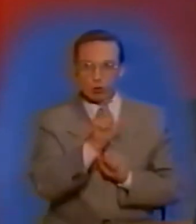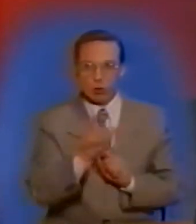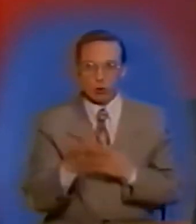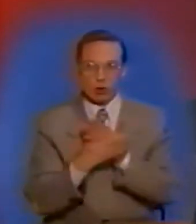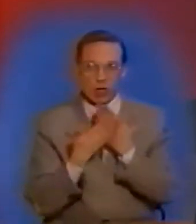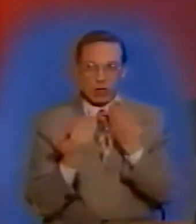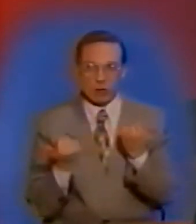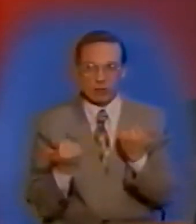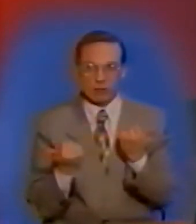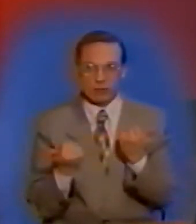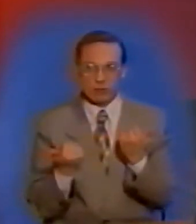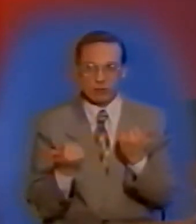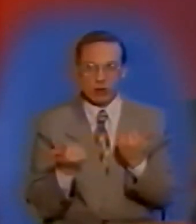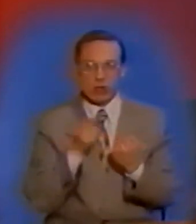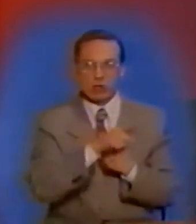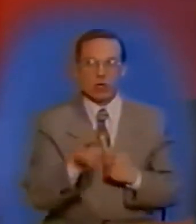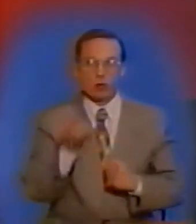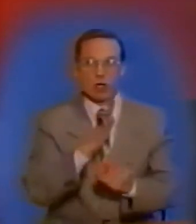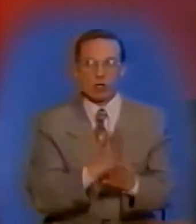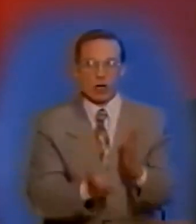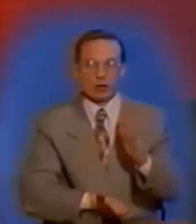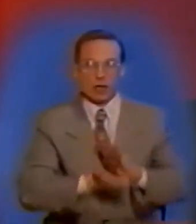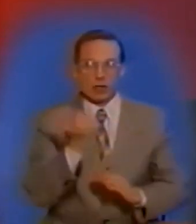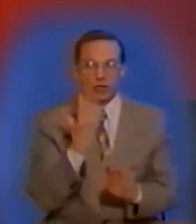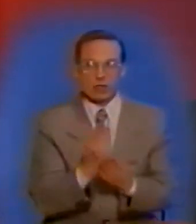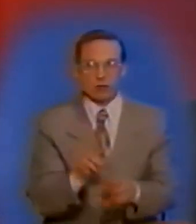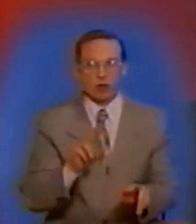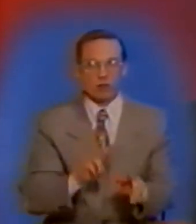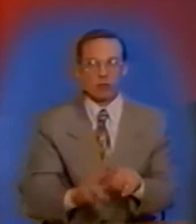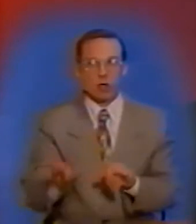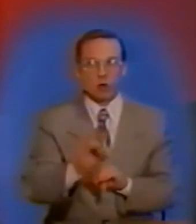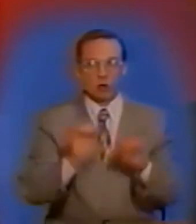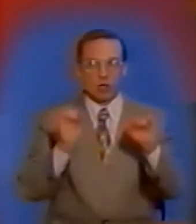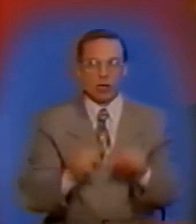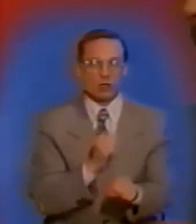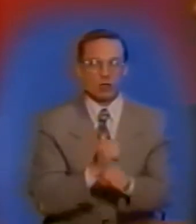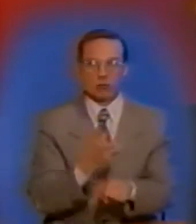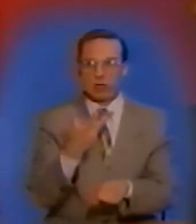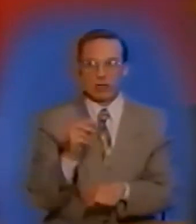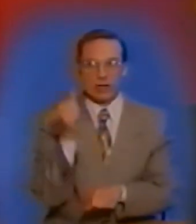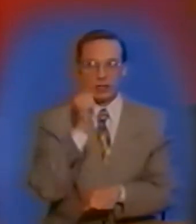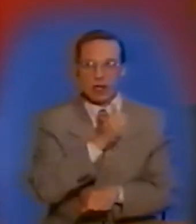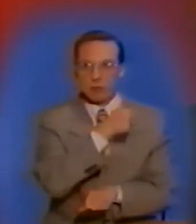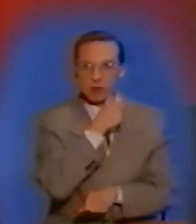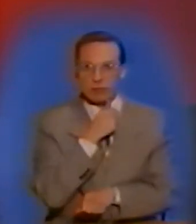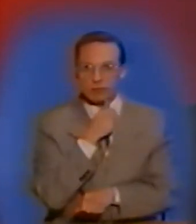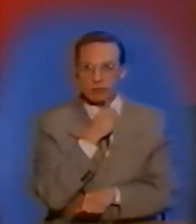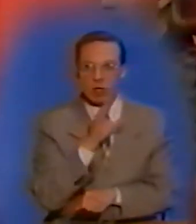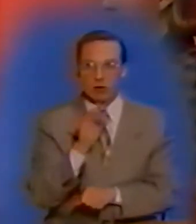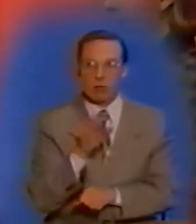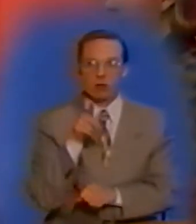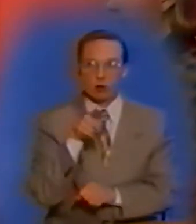nėra. Tie, kurie yra atradę savo vietą, tie, kurie gali dirbti ir neslėpti, bet